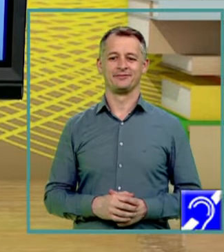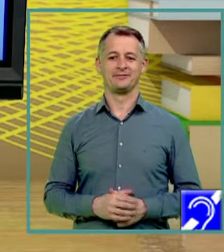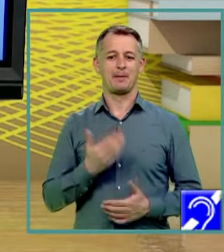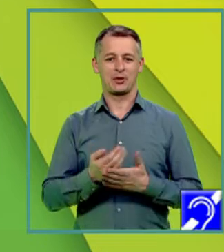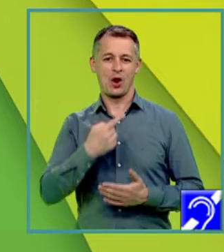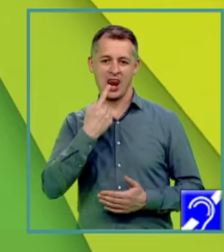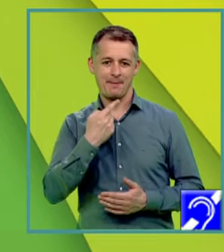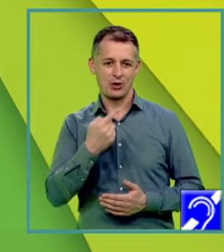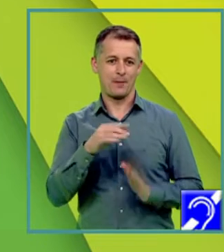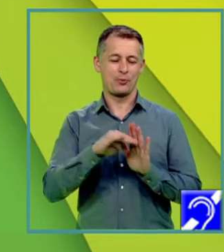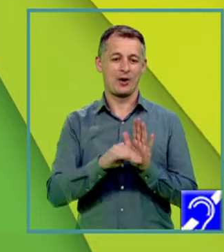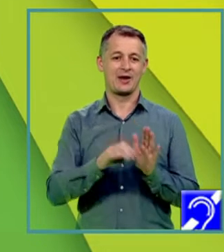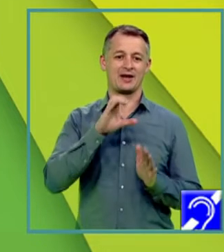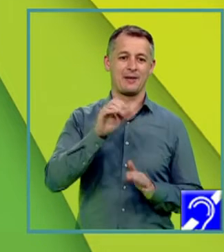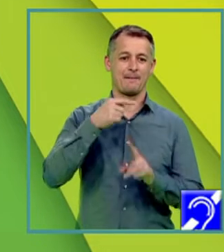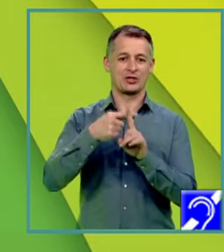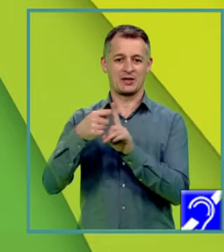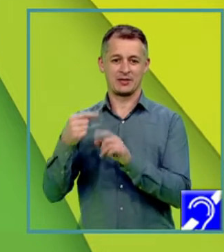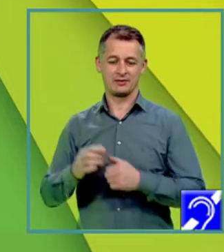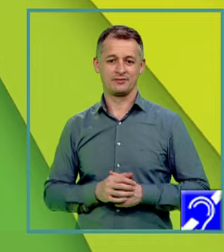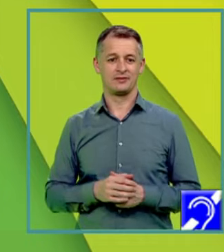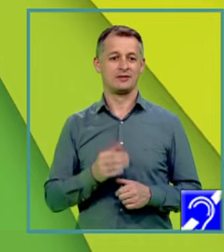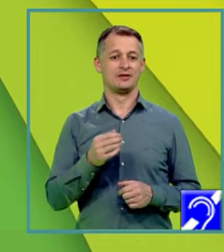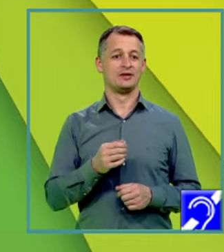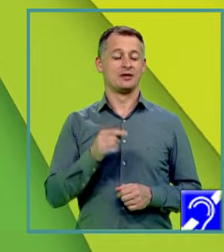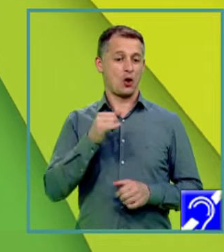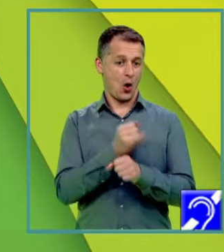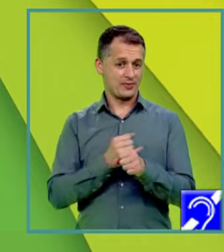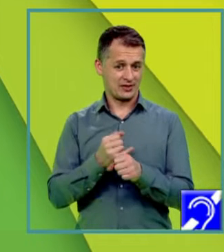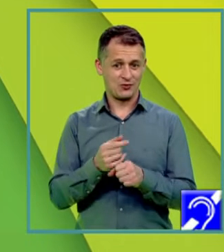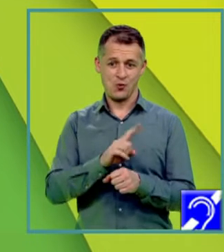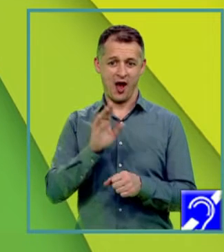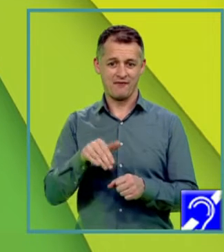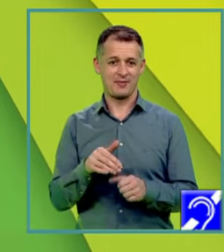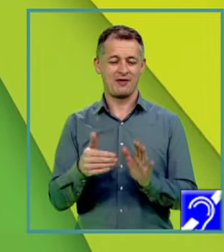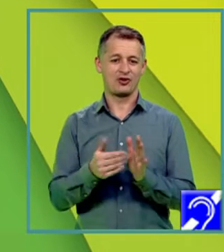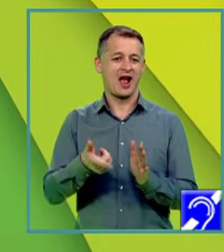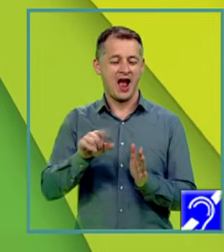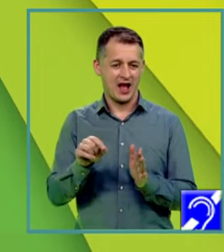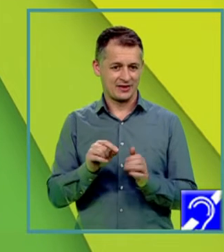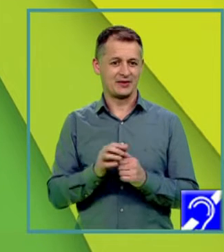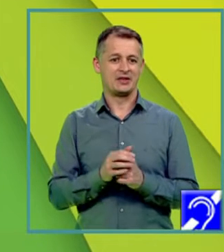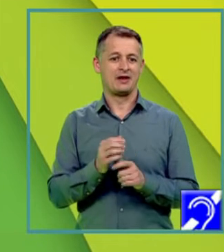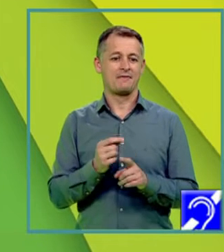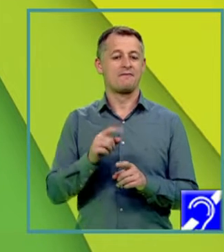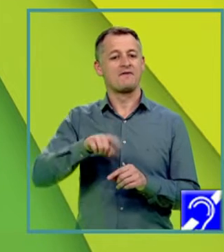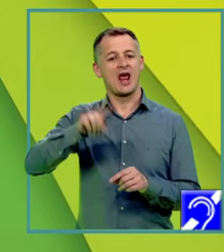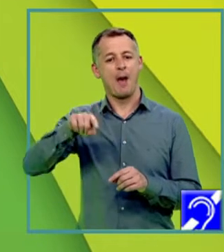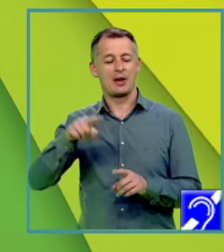cplusplus declarăm cele două variabile a și b observăm că nu avem nevoie de o altă variabilă suplimentar